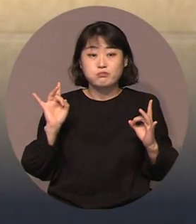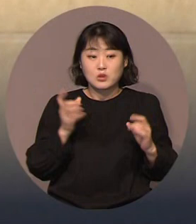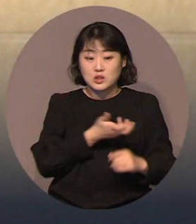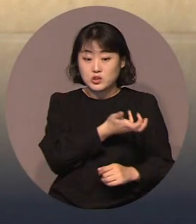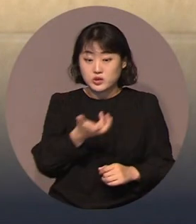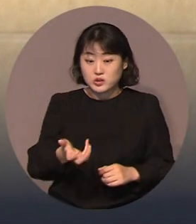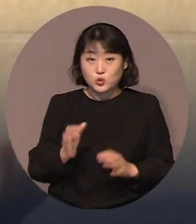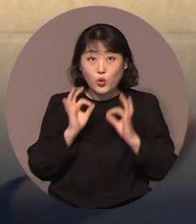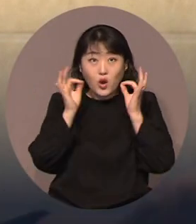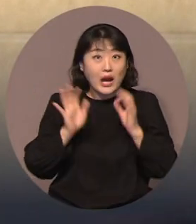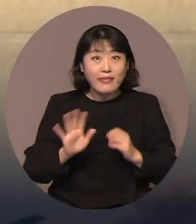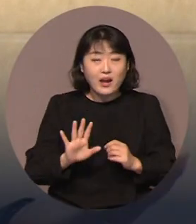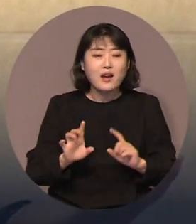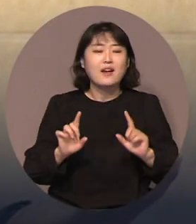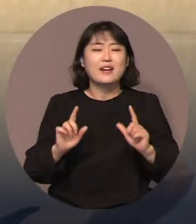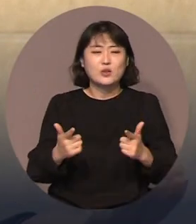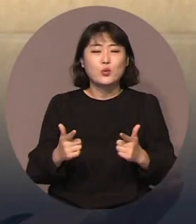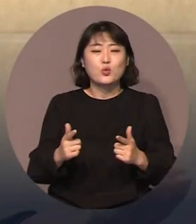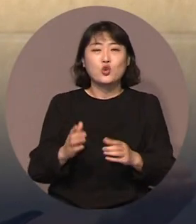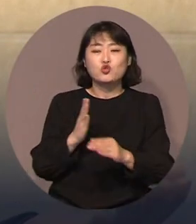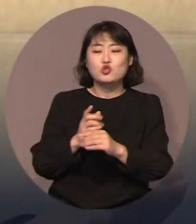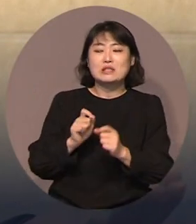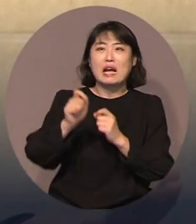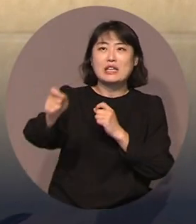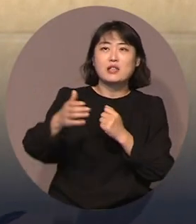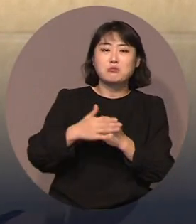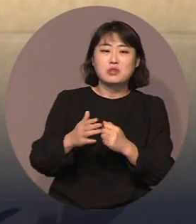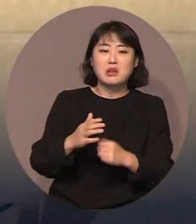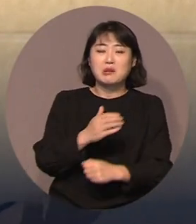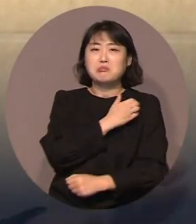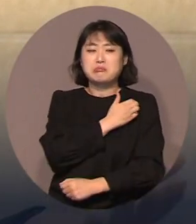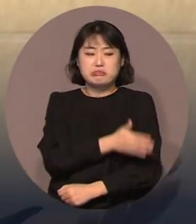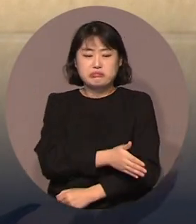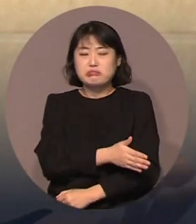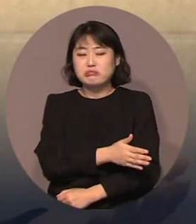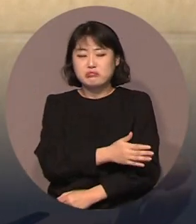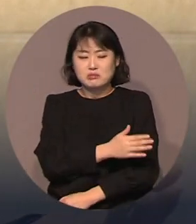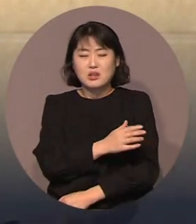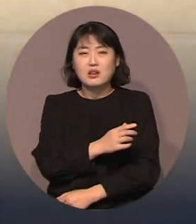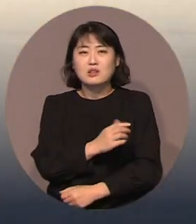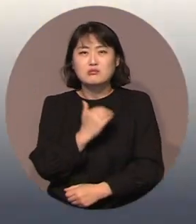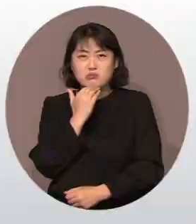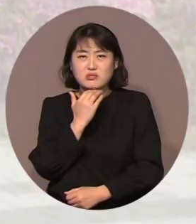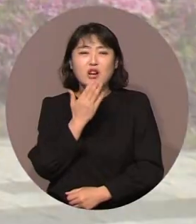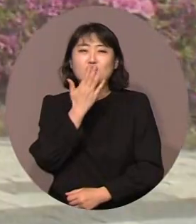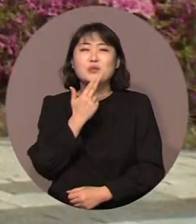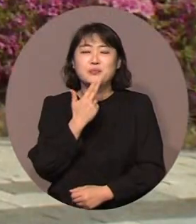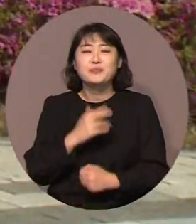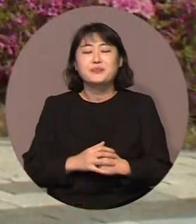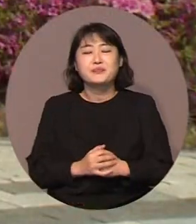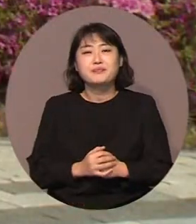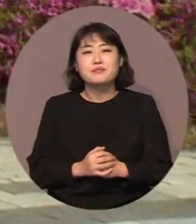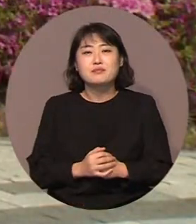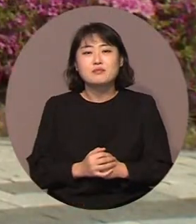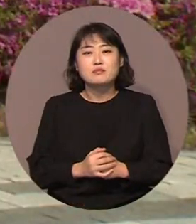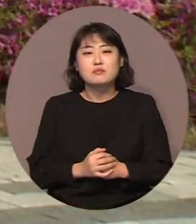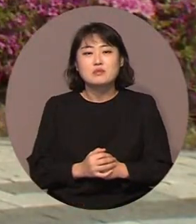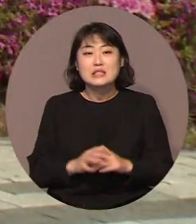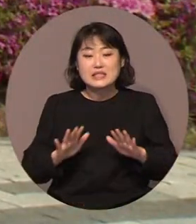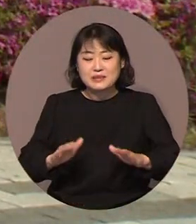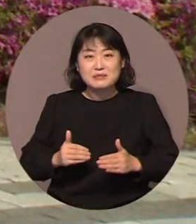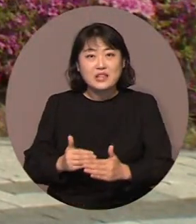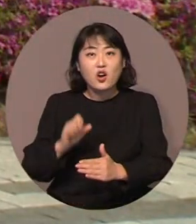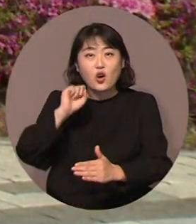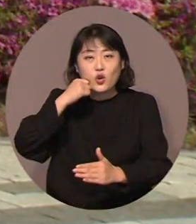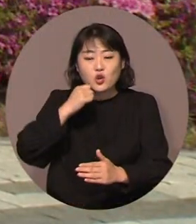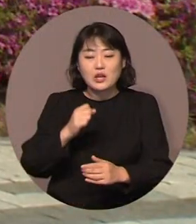그 부분을 중장기적으로 간다고 또 그렇게 이 방치시킬 수는 없잖아요. 그렇기 때문에. 충남도가 당장 추진하기